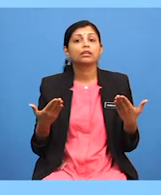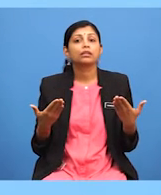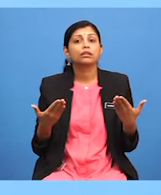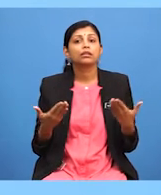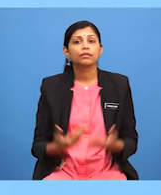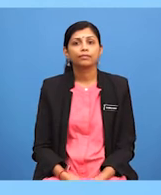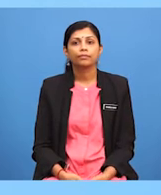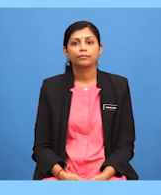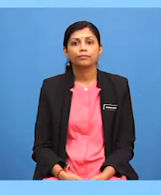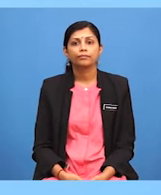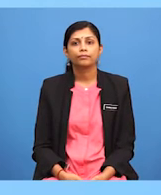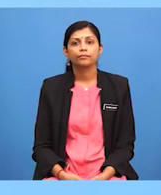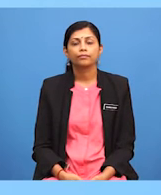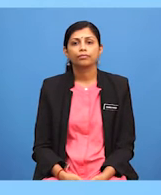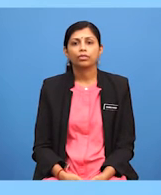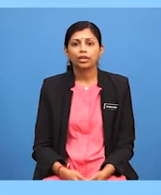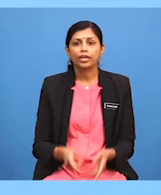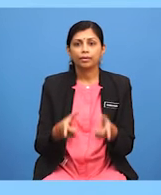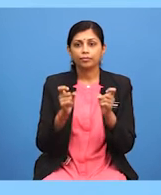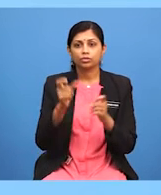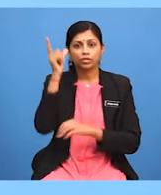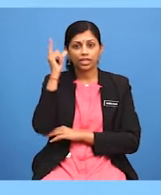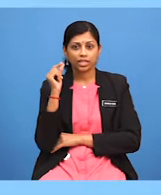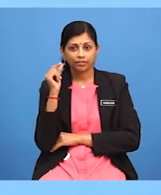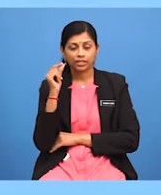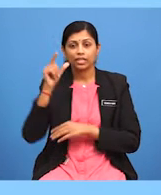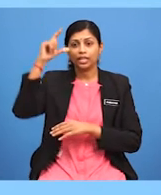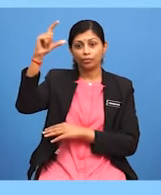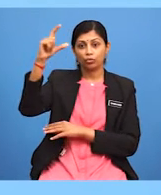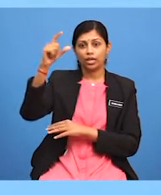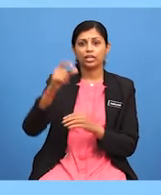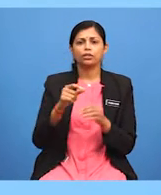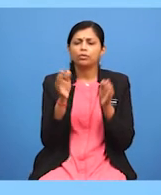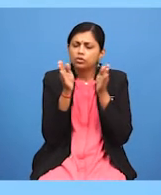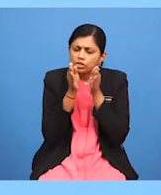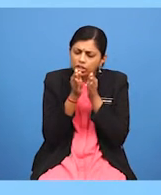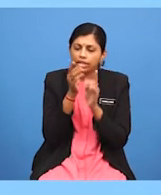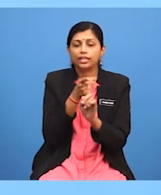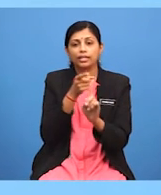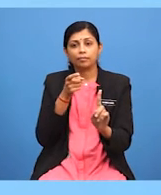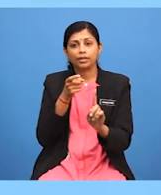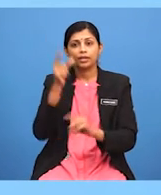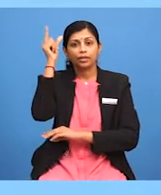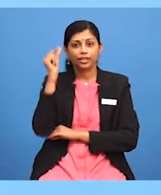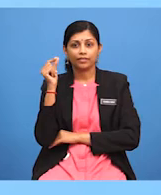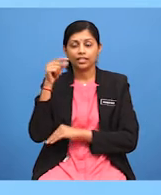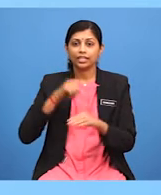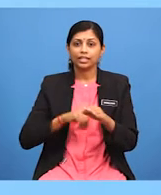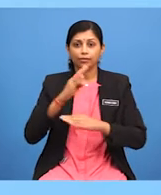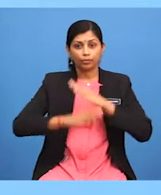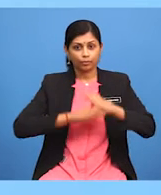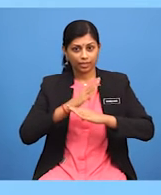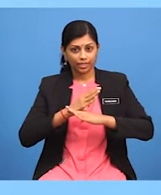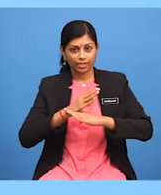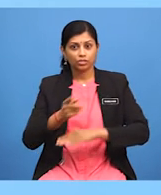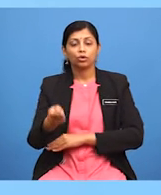Pecutan graviti di bulan lebih kecil daripada pecutan graviti di bumi. Oleh itu, tenaga